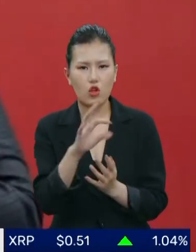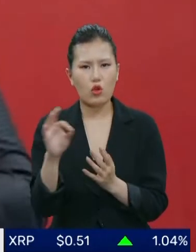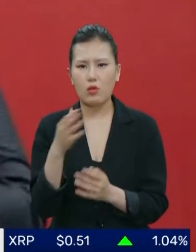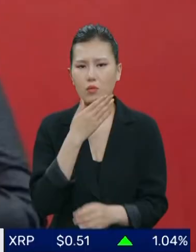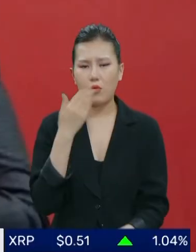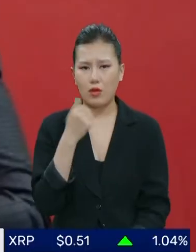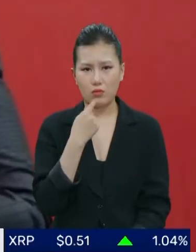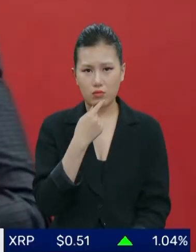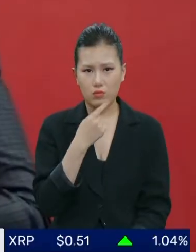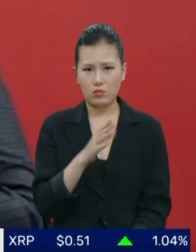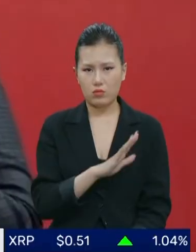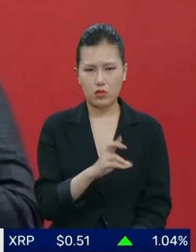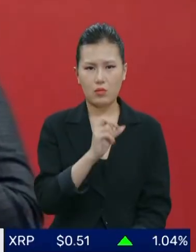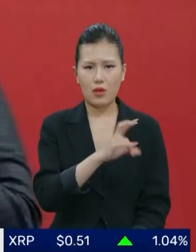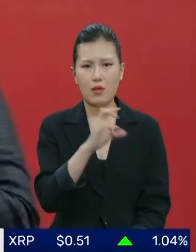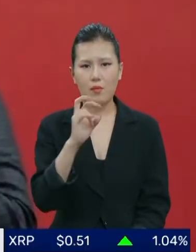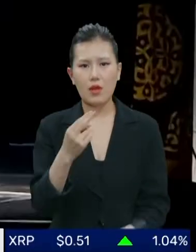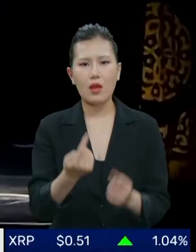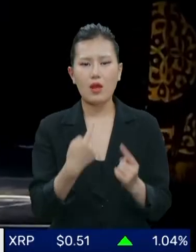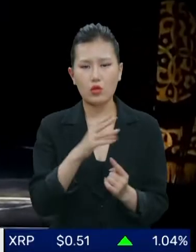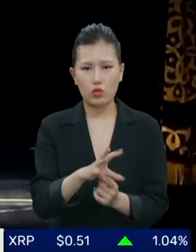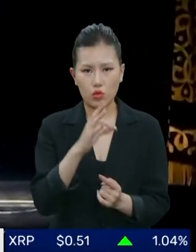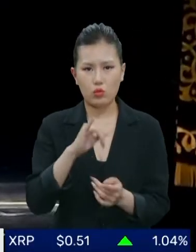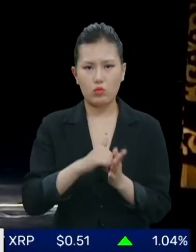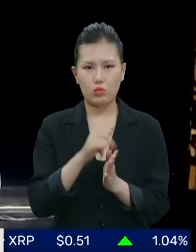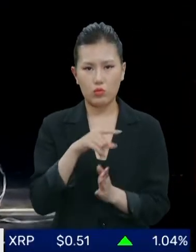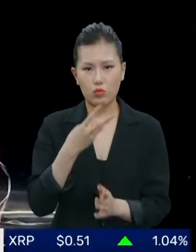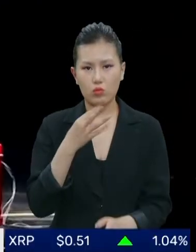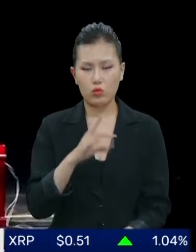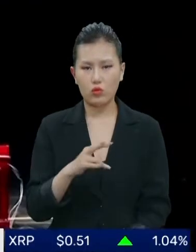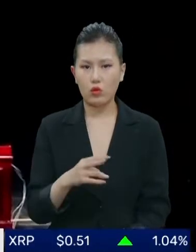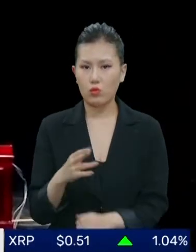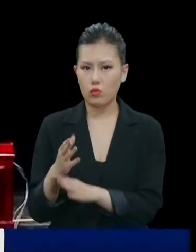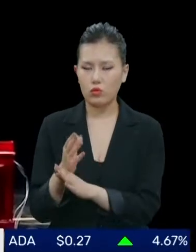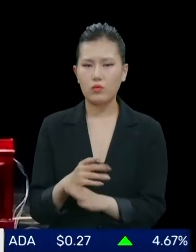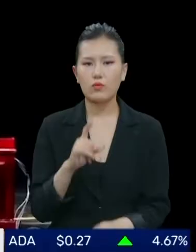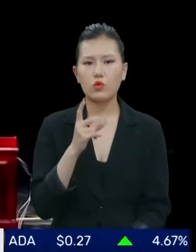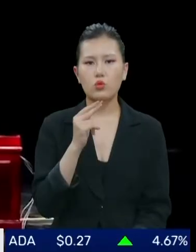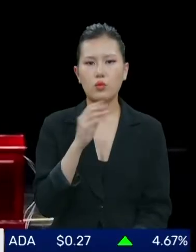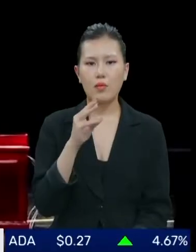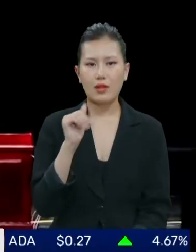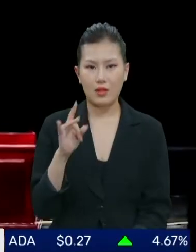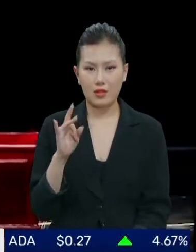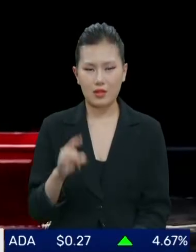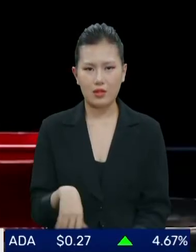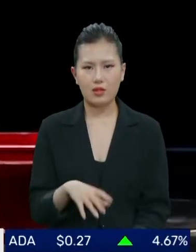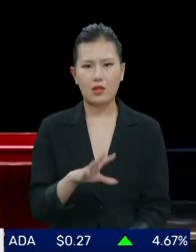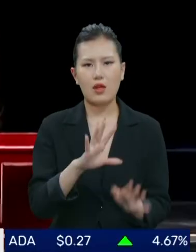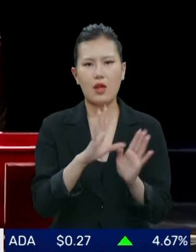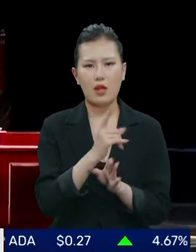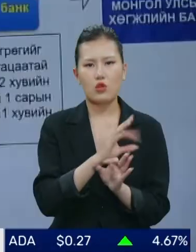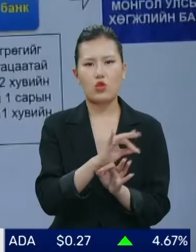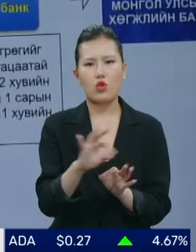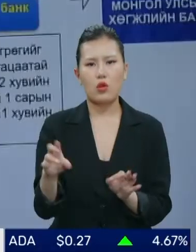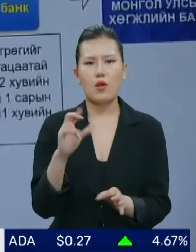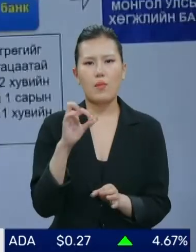байгаа процесс мөн гэж би ойлгоод байна. За болсон уу те. Хүч Баатар нь 11 банк руу мөнгө хадгаламж байршуулах санал авахар